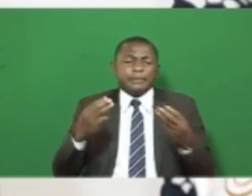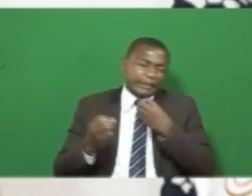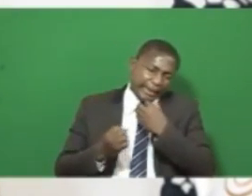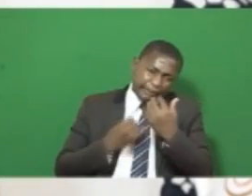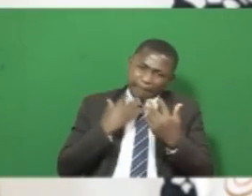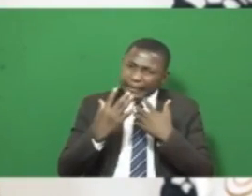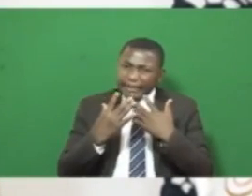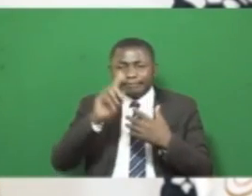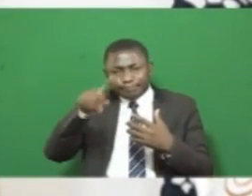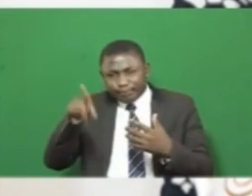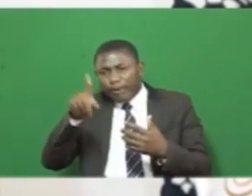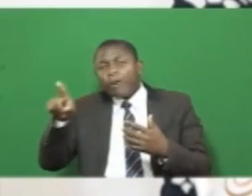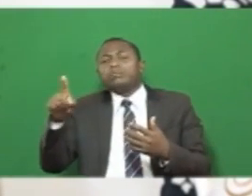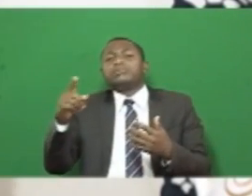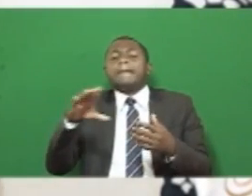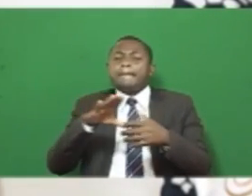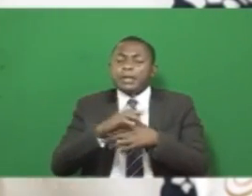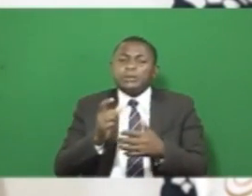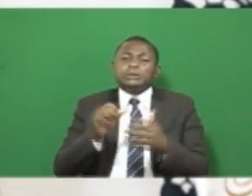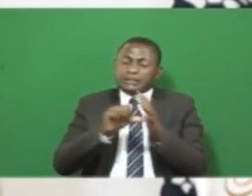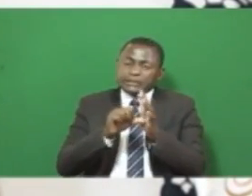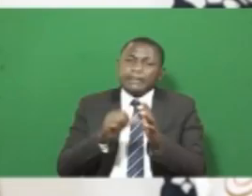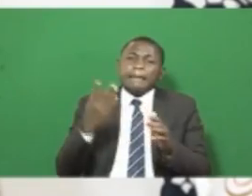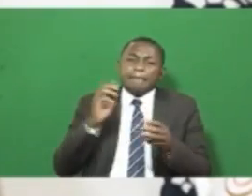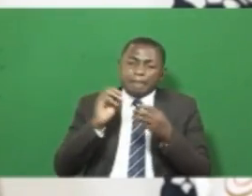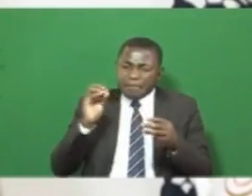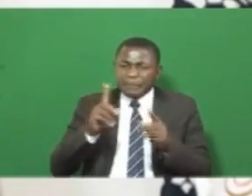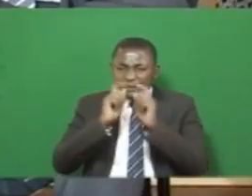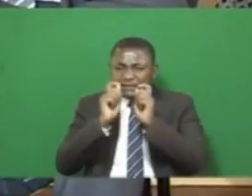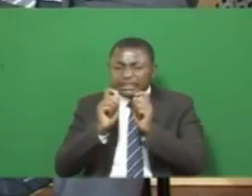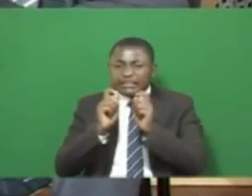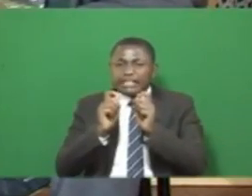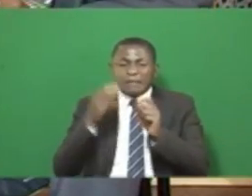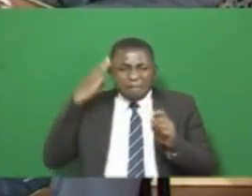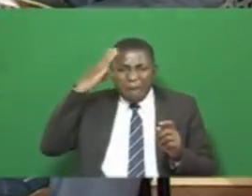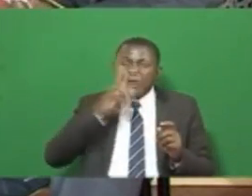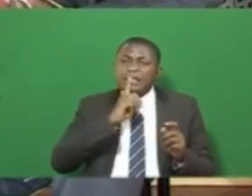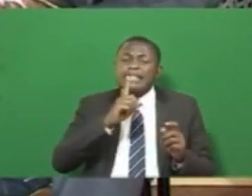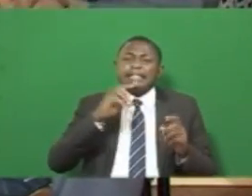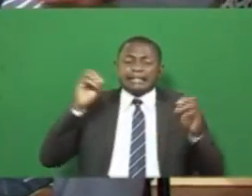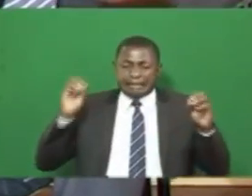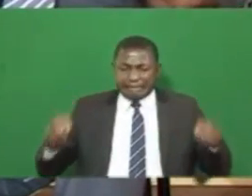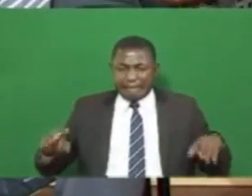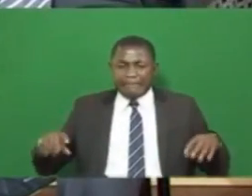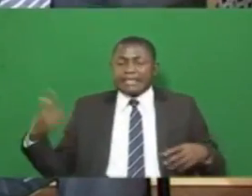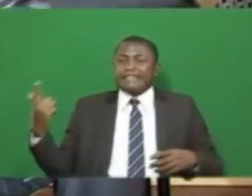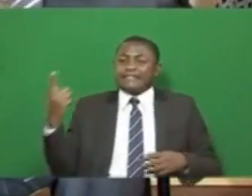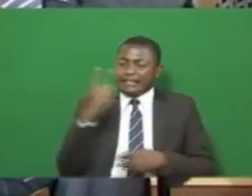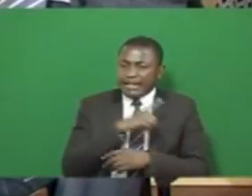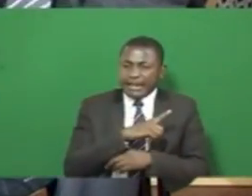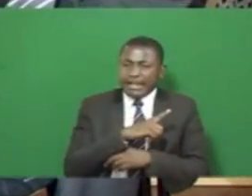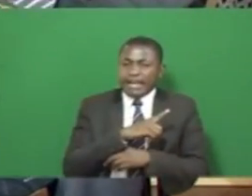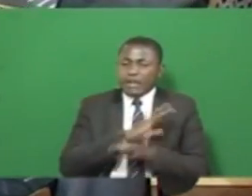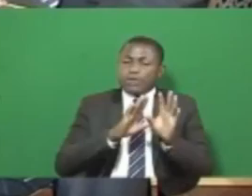nevatendi. Vachitsimbidzira pfungwa yekuti sabata harisina basa. But musati maenda mberi. Eh. Maybe muchatibatsira